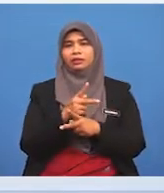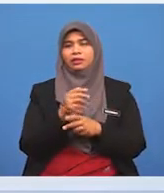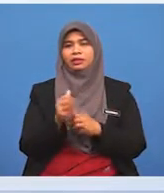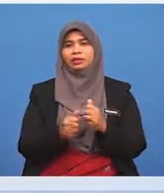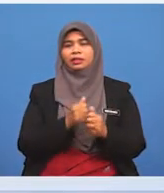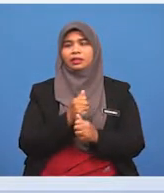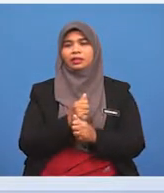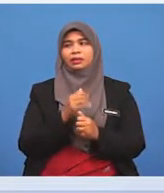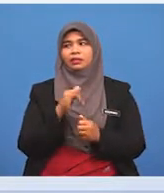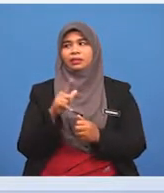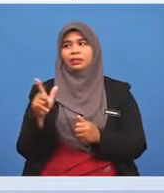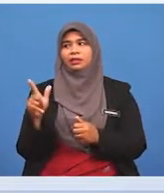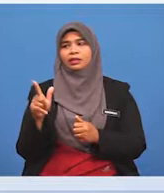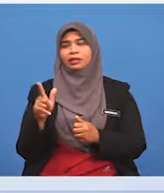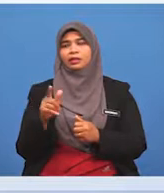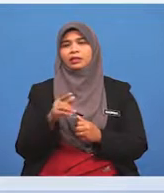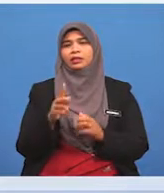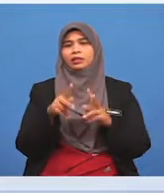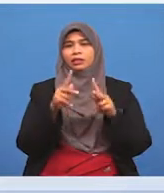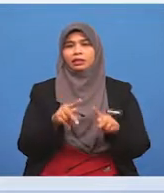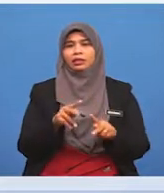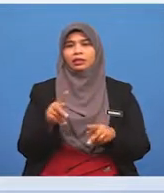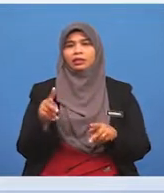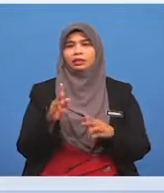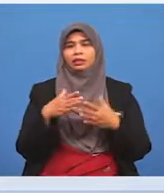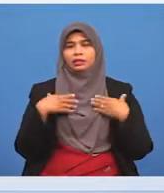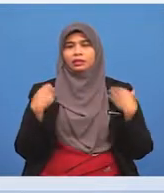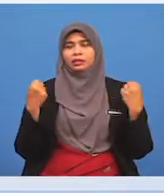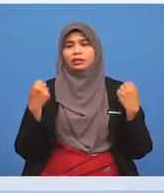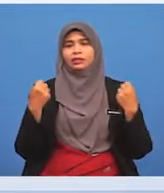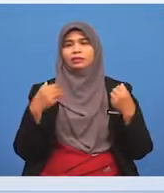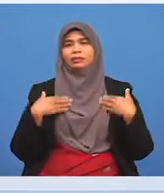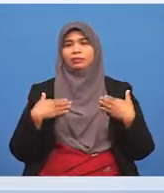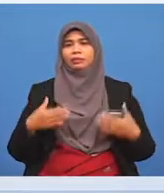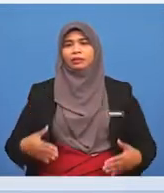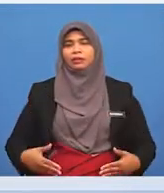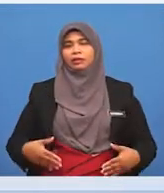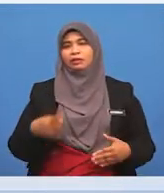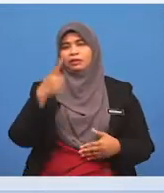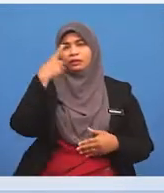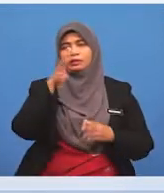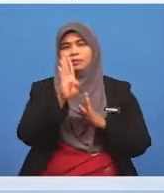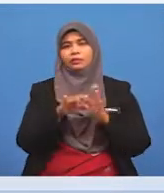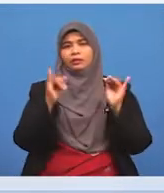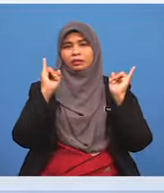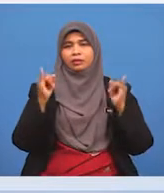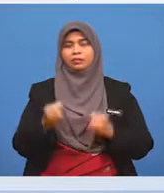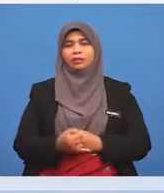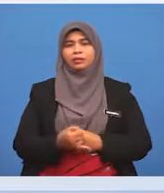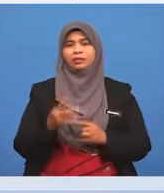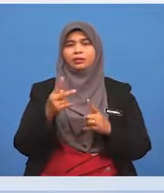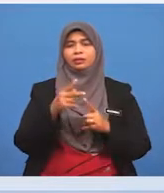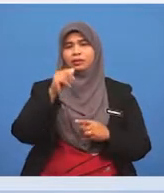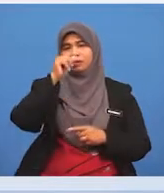ialah yang pertama, mengekalkan kesihatan tubuh badan untuk beribadat